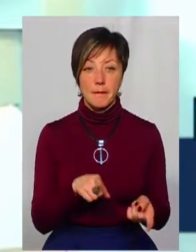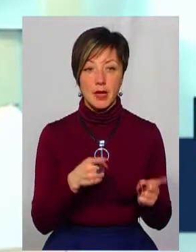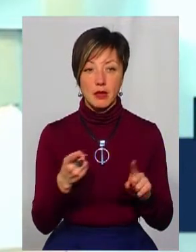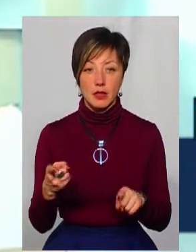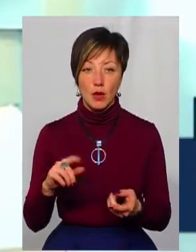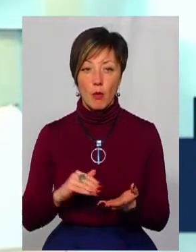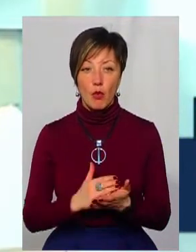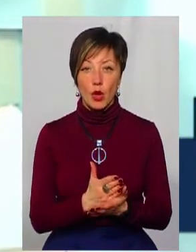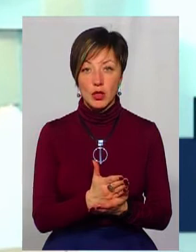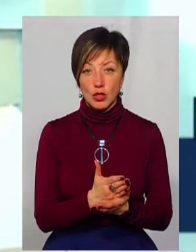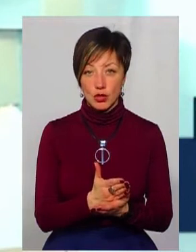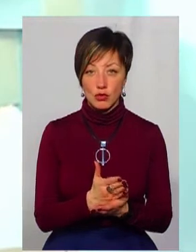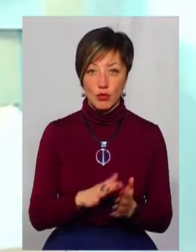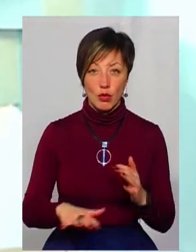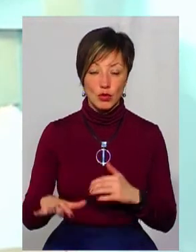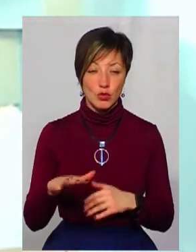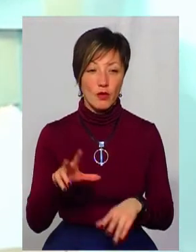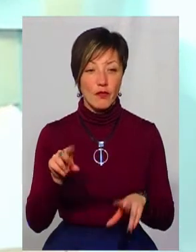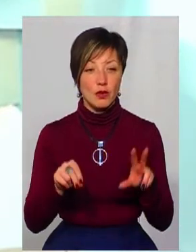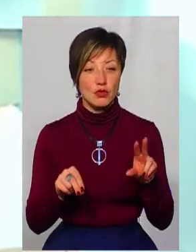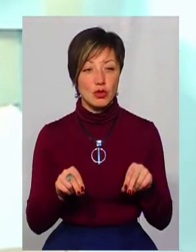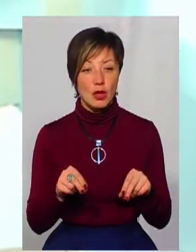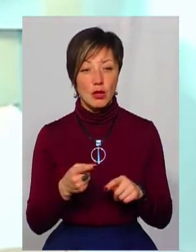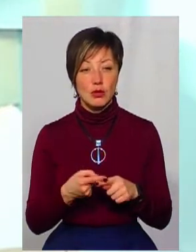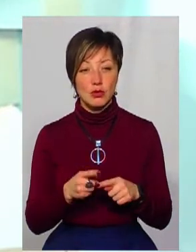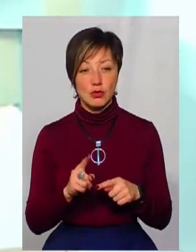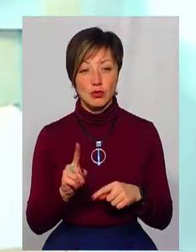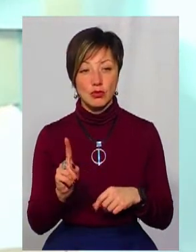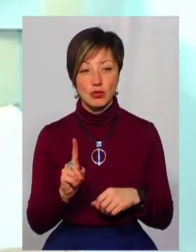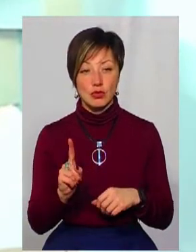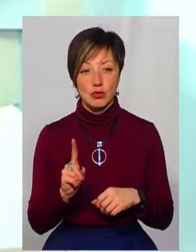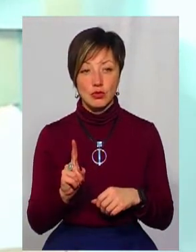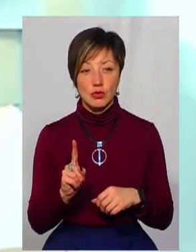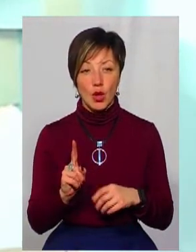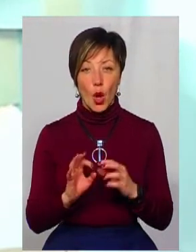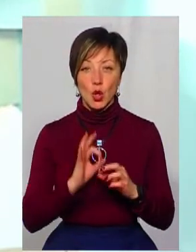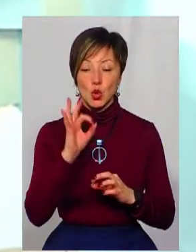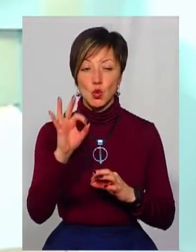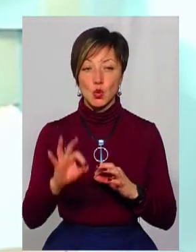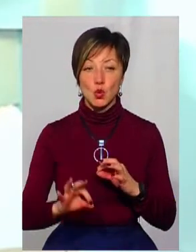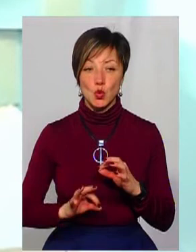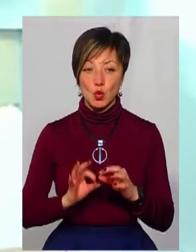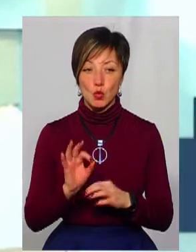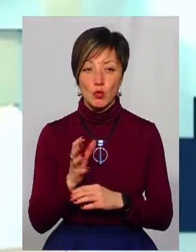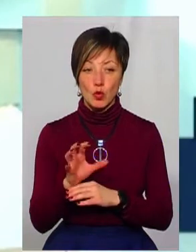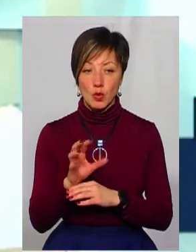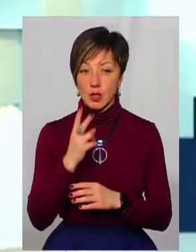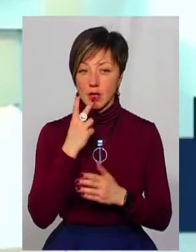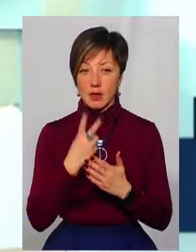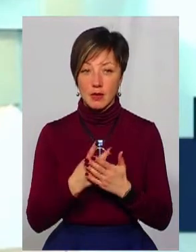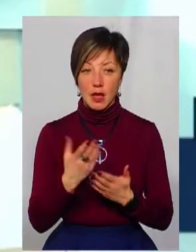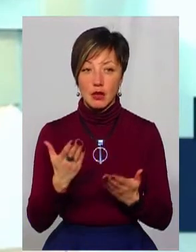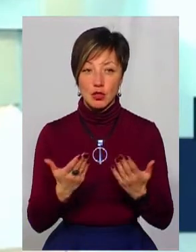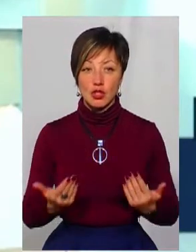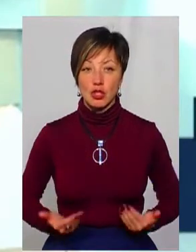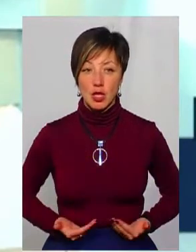політичну площину. Я вважаю, що на супутнику якщо вони дивляться супутник,